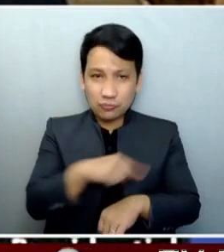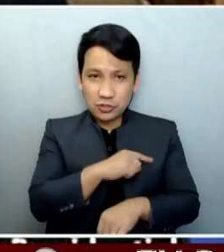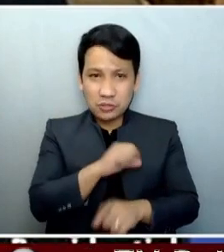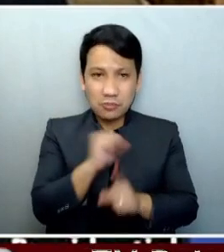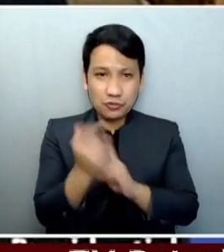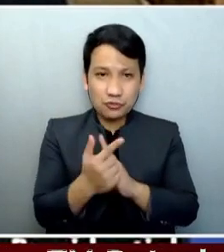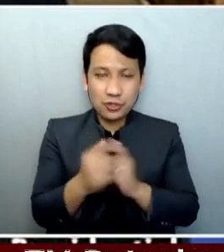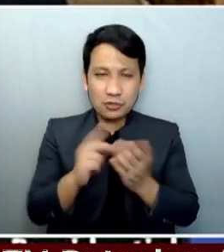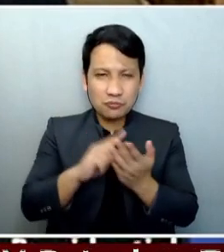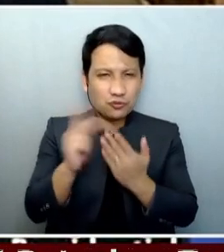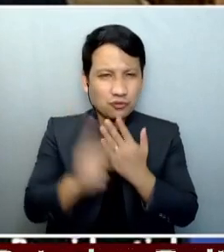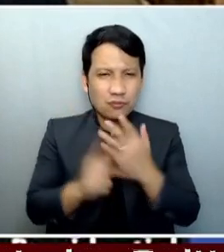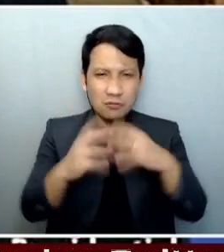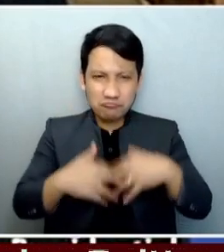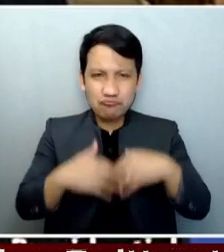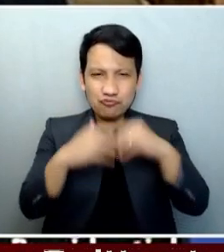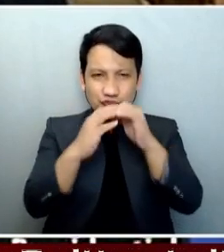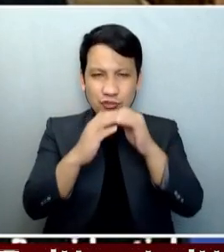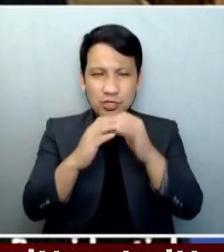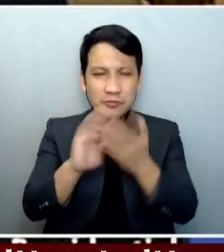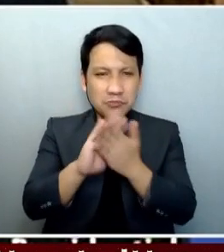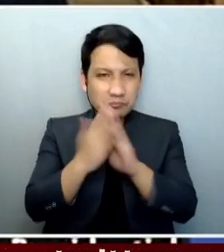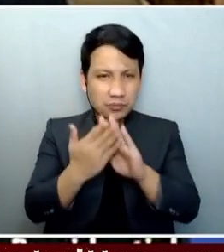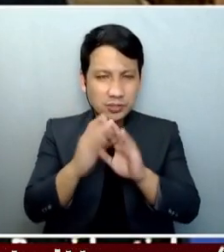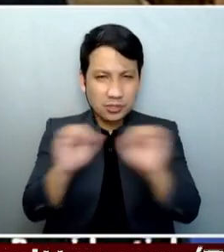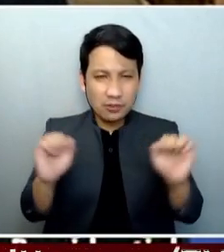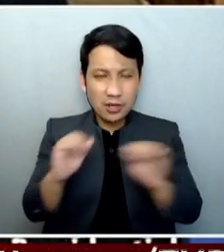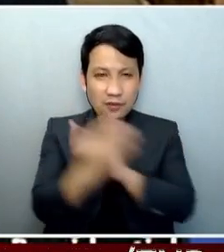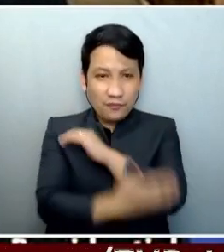programs, infrastructure, peace and security, foreign policy.